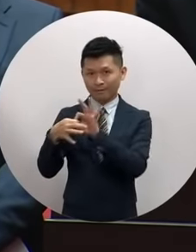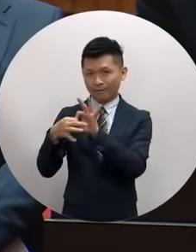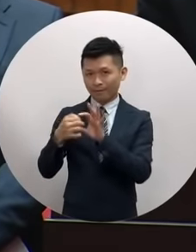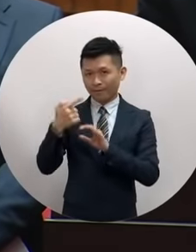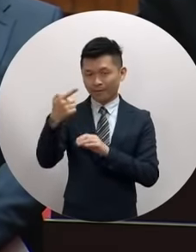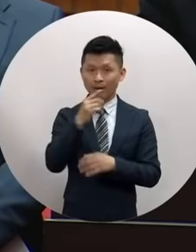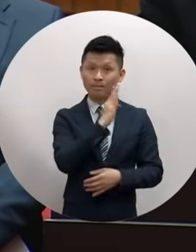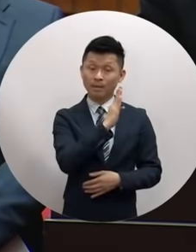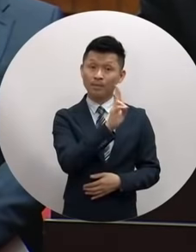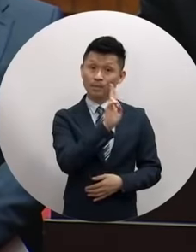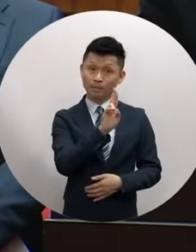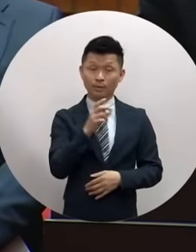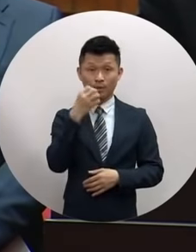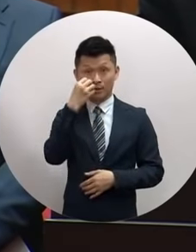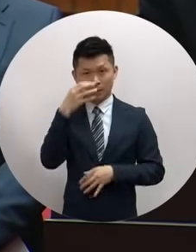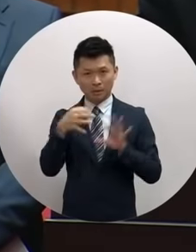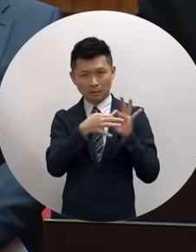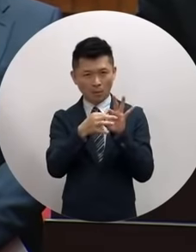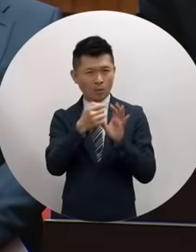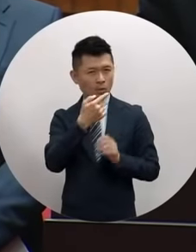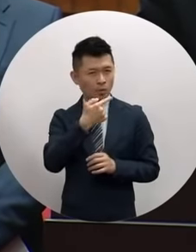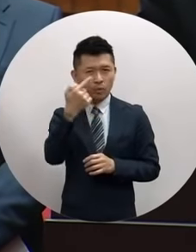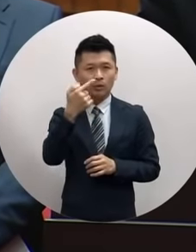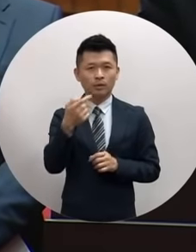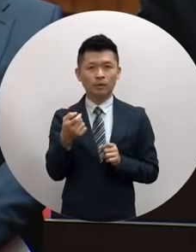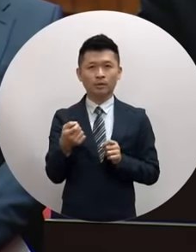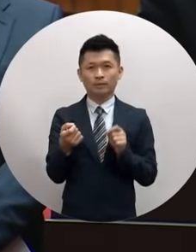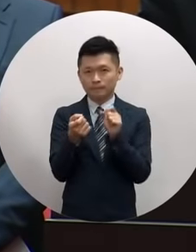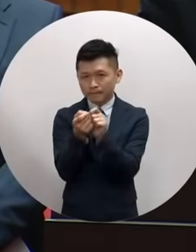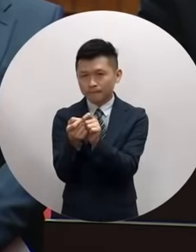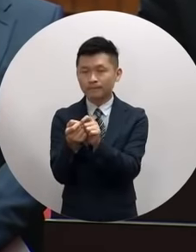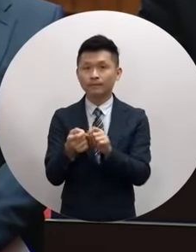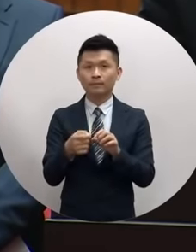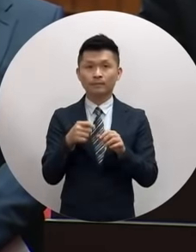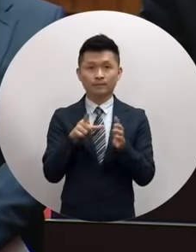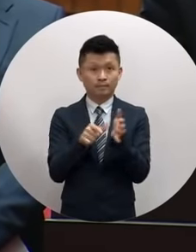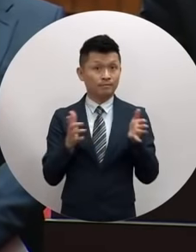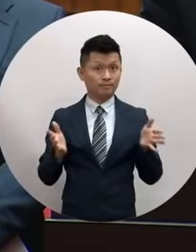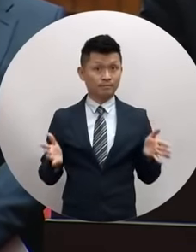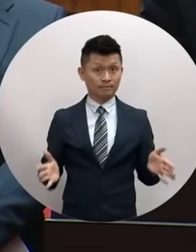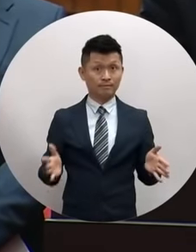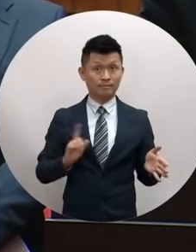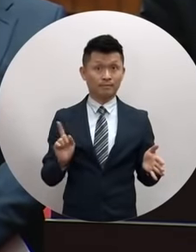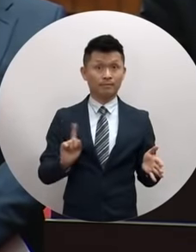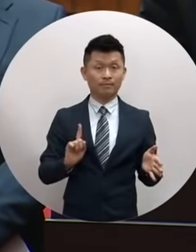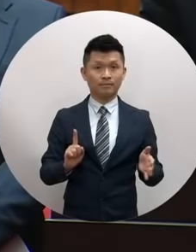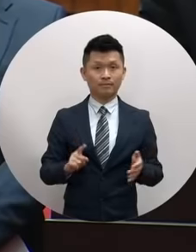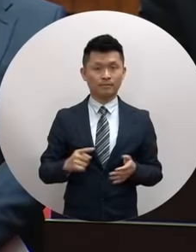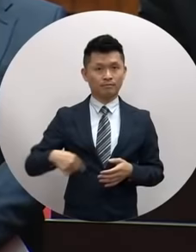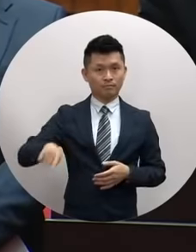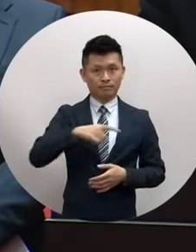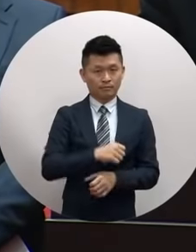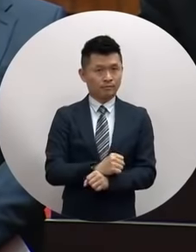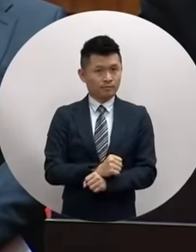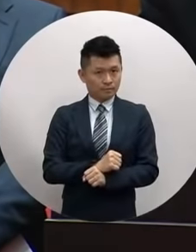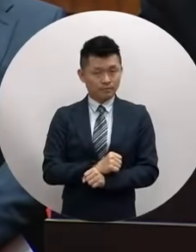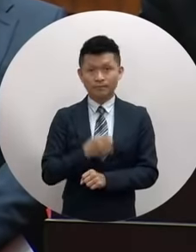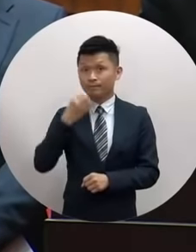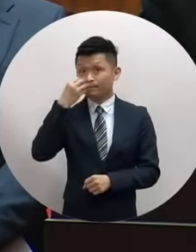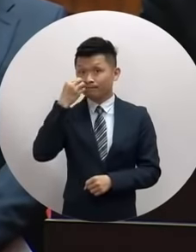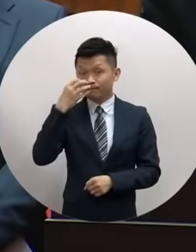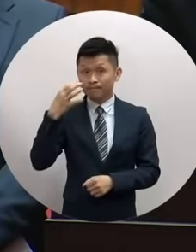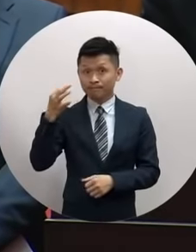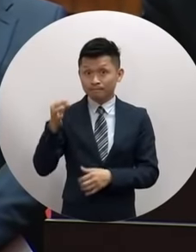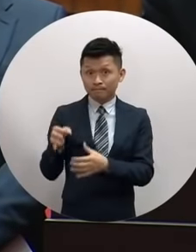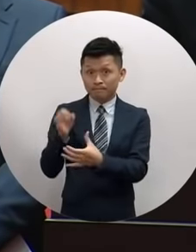我们的 DBU 跟香港的关系也密切，所以呢，在这一段期间呢，我们也非常的注意。香港的